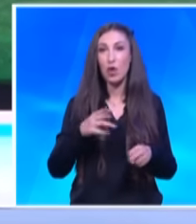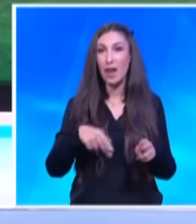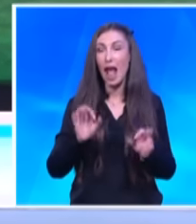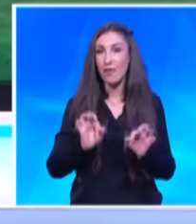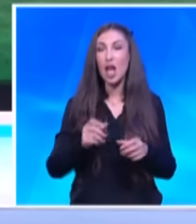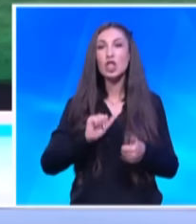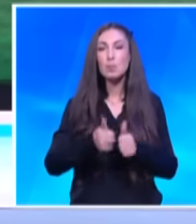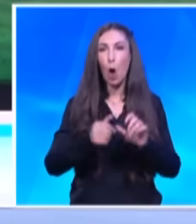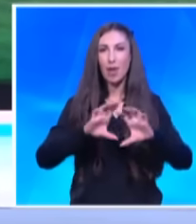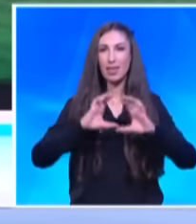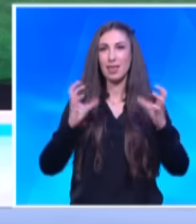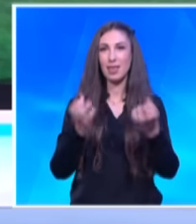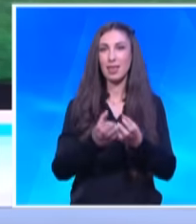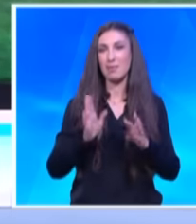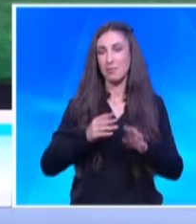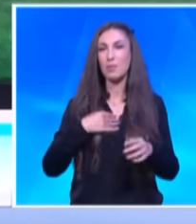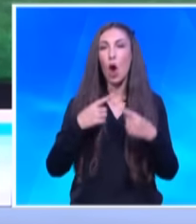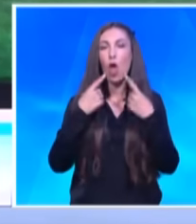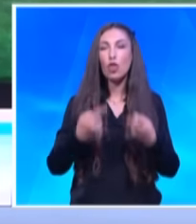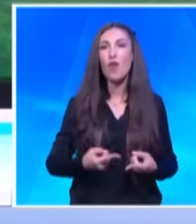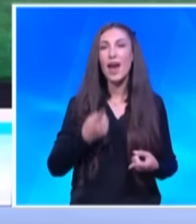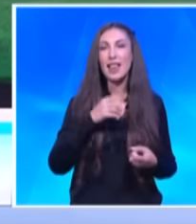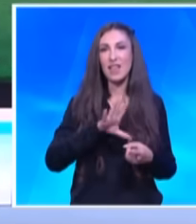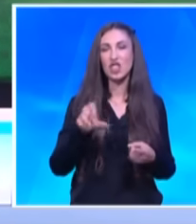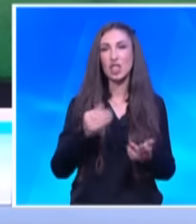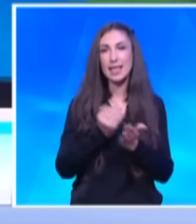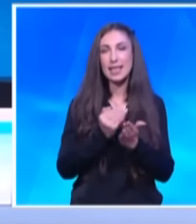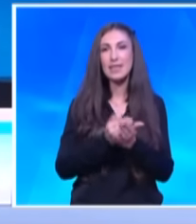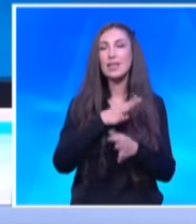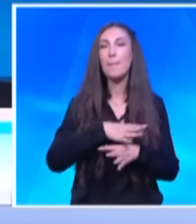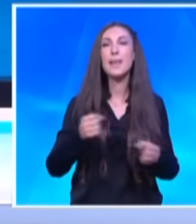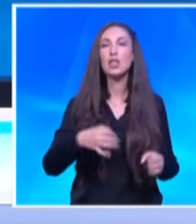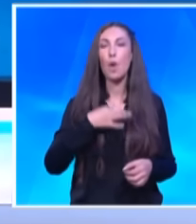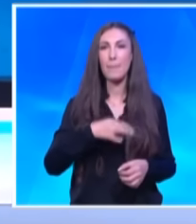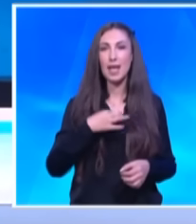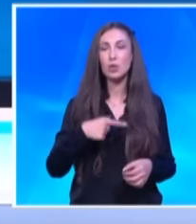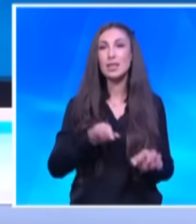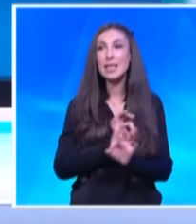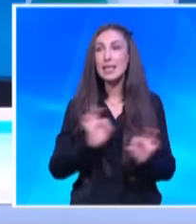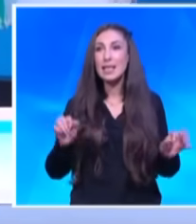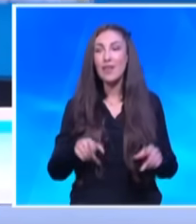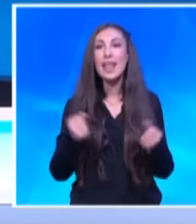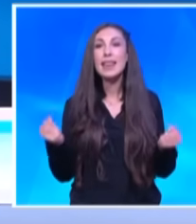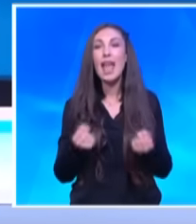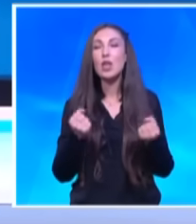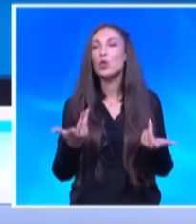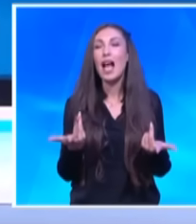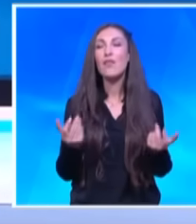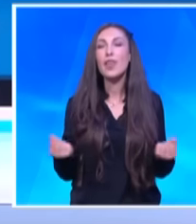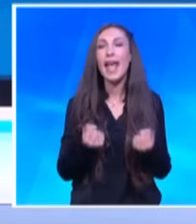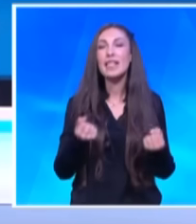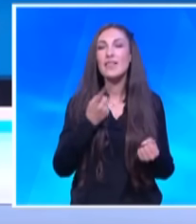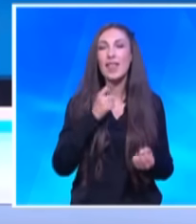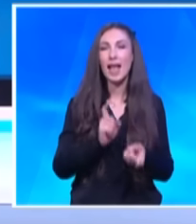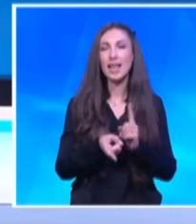спортното съоръжение отговаря на всички изисквания за безопасност. Изясняват се и действията на треньорите. От Русе сега